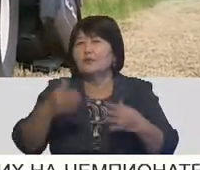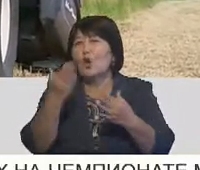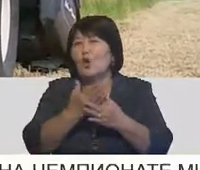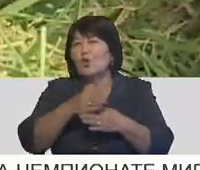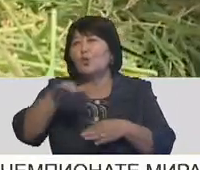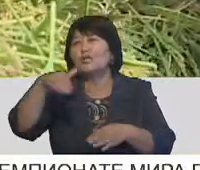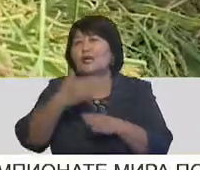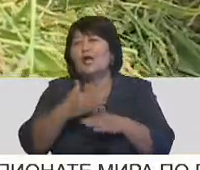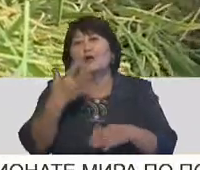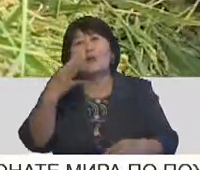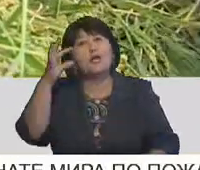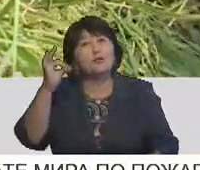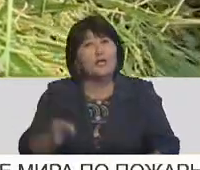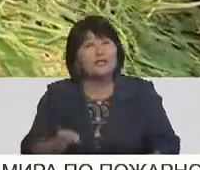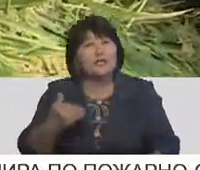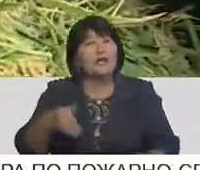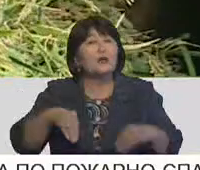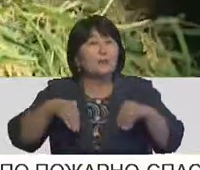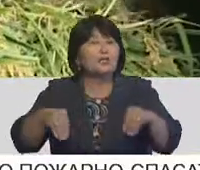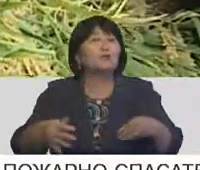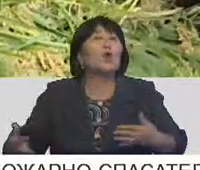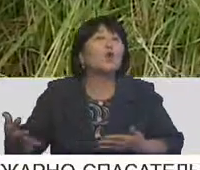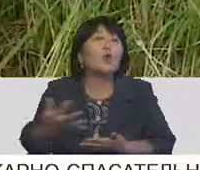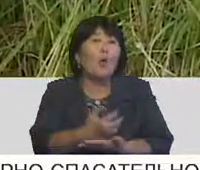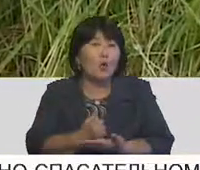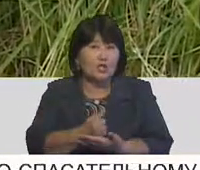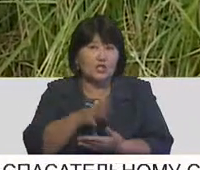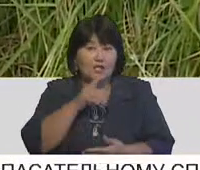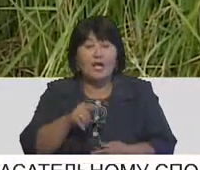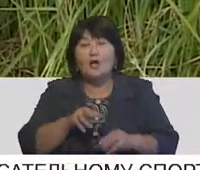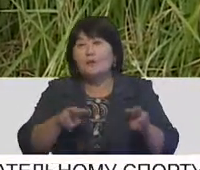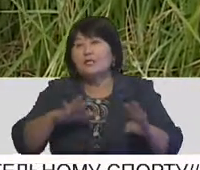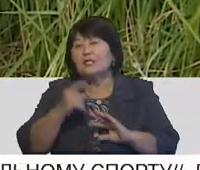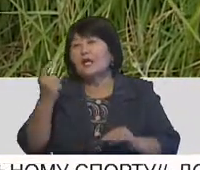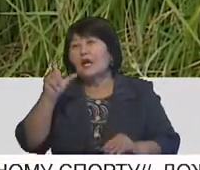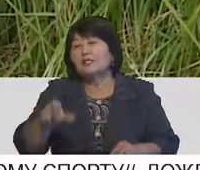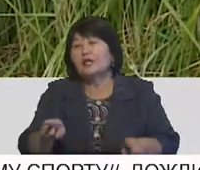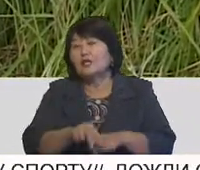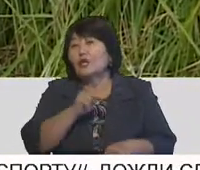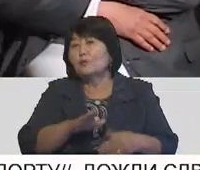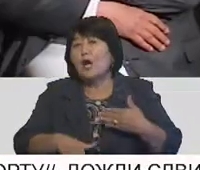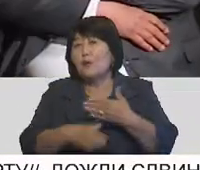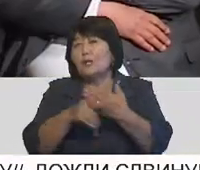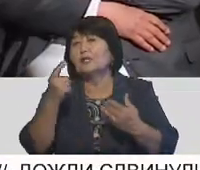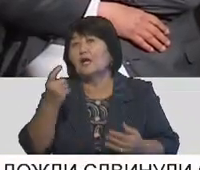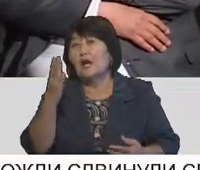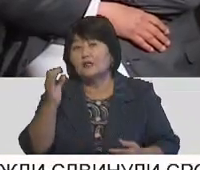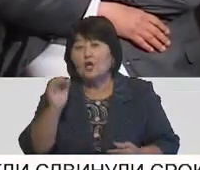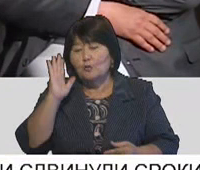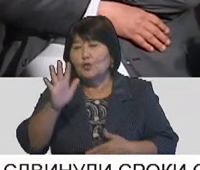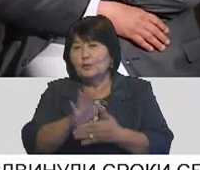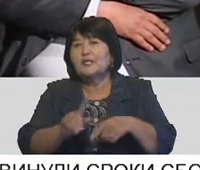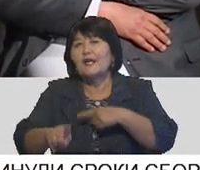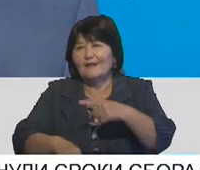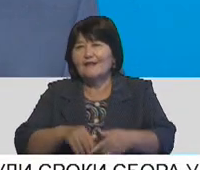кредитов под 5% на посевную и уборочную министр сельского хозяйства отметил что работа по поддержке хозяйств будет продолжена